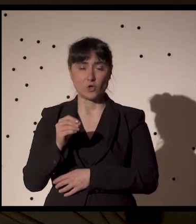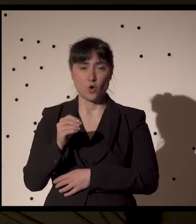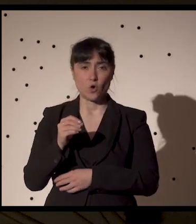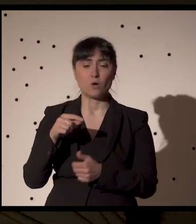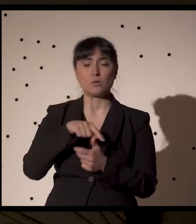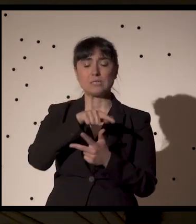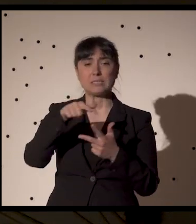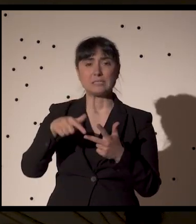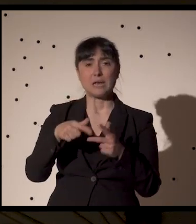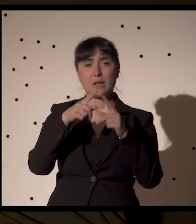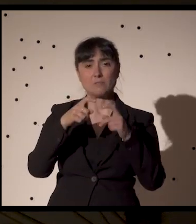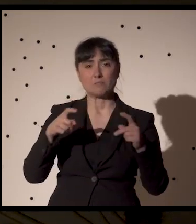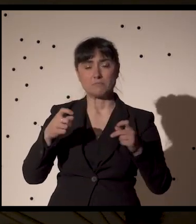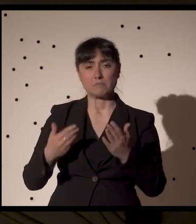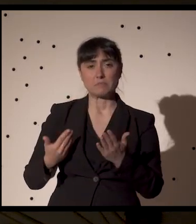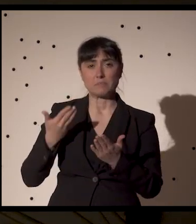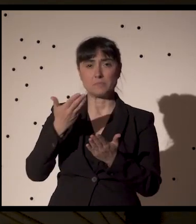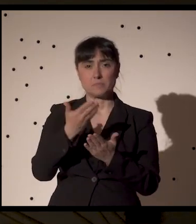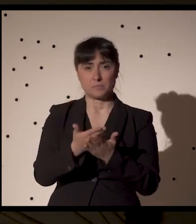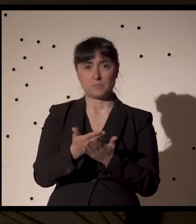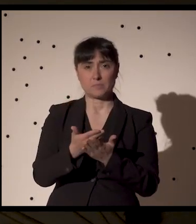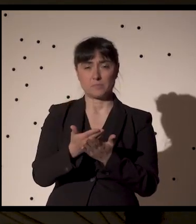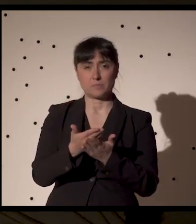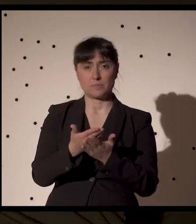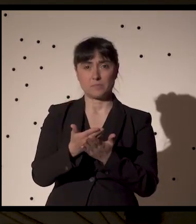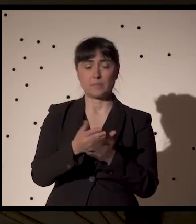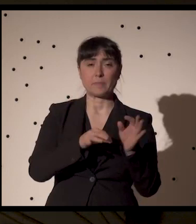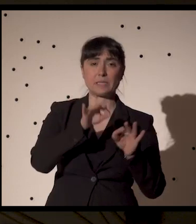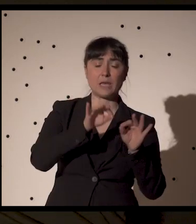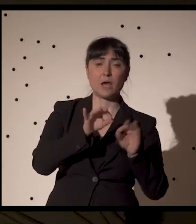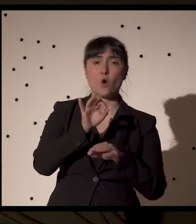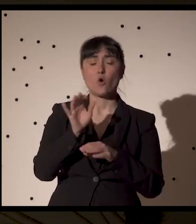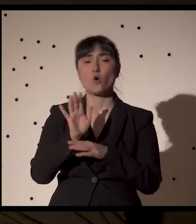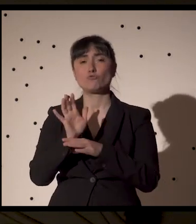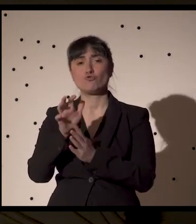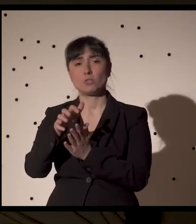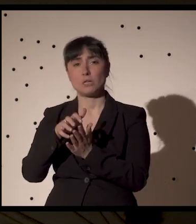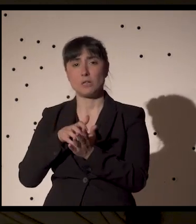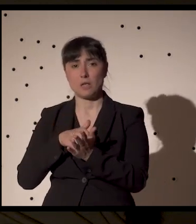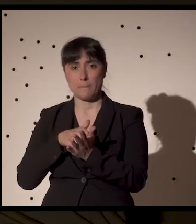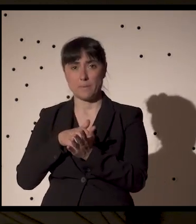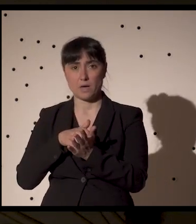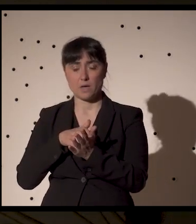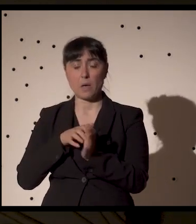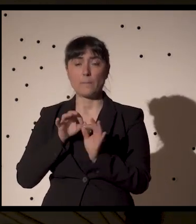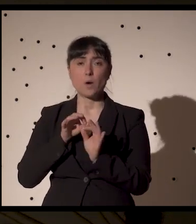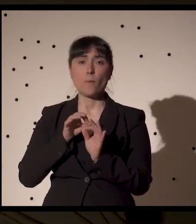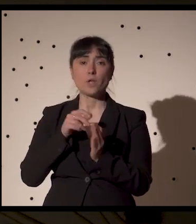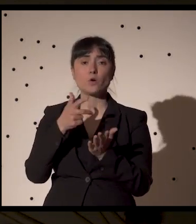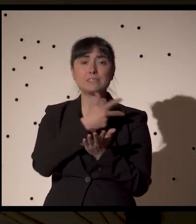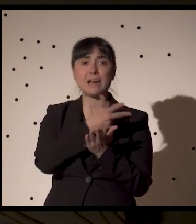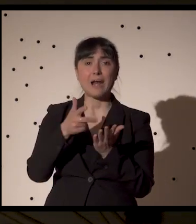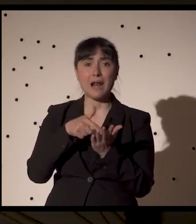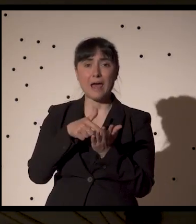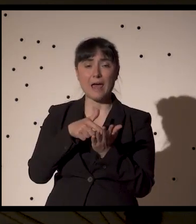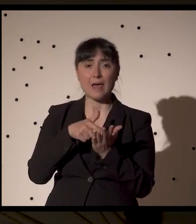cinematografica che Testori aveva elaborato su sull'amleto per l'appunto questi tre